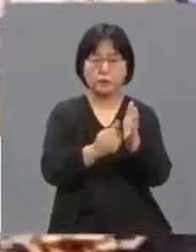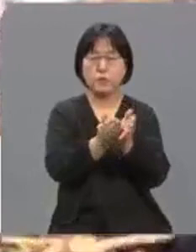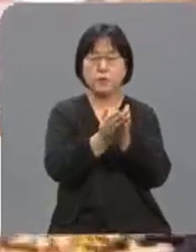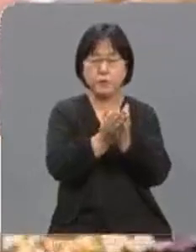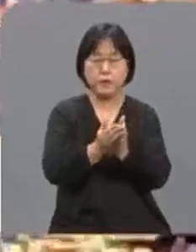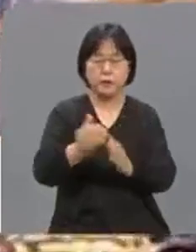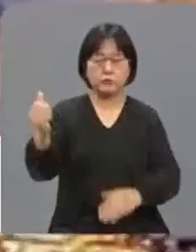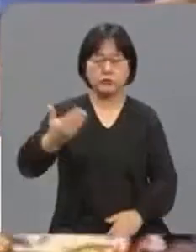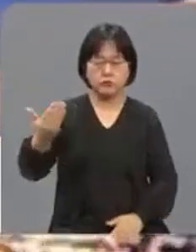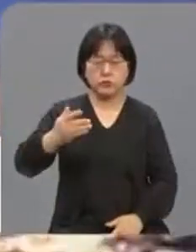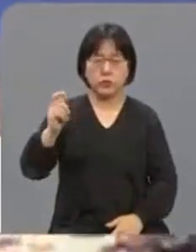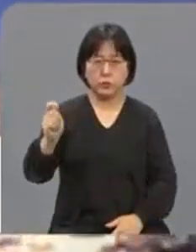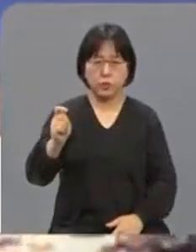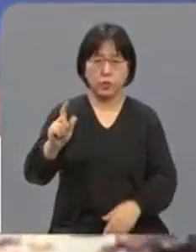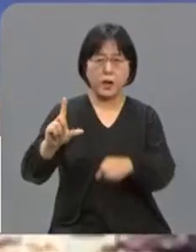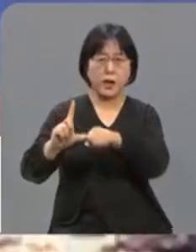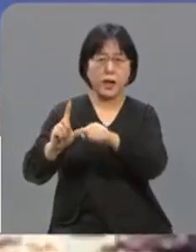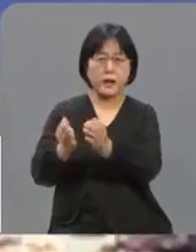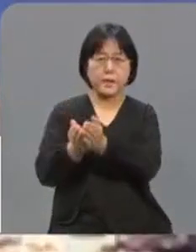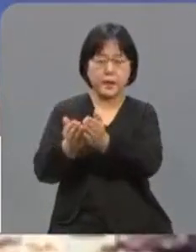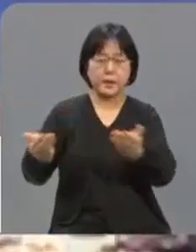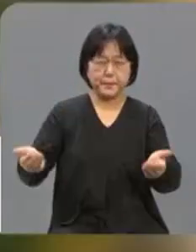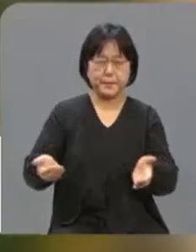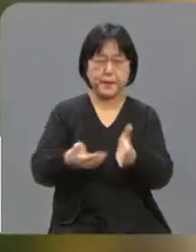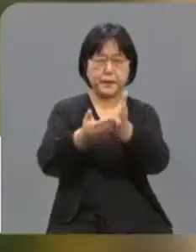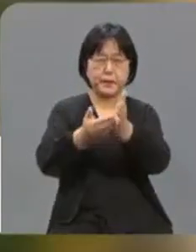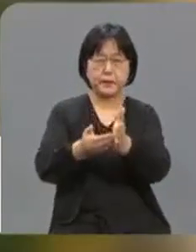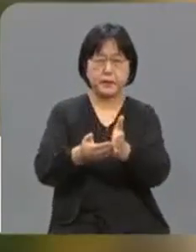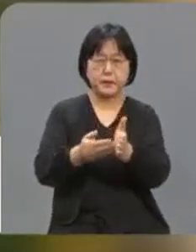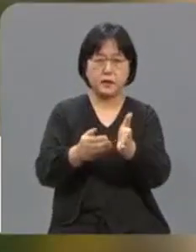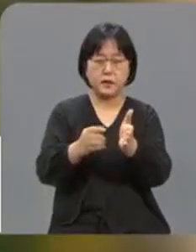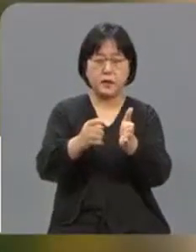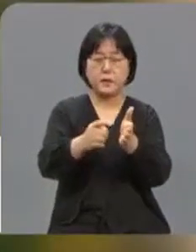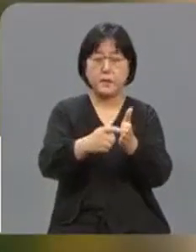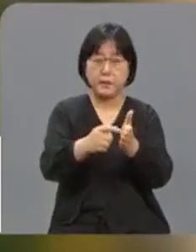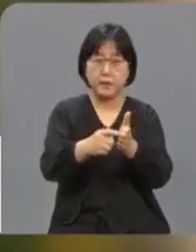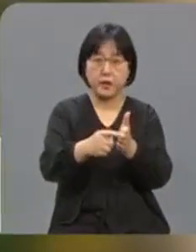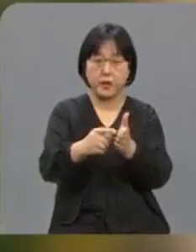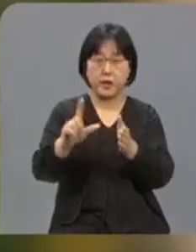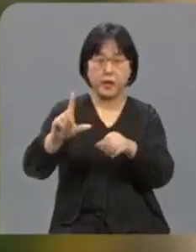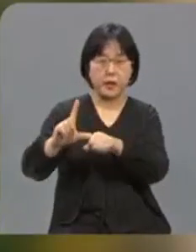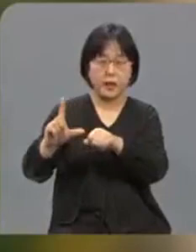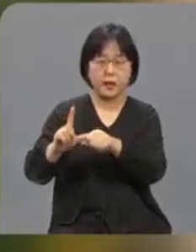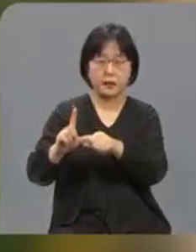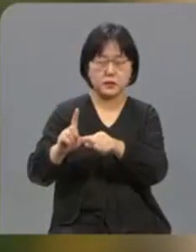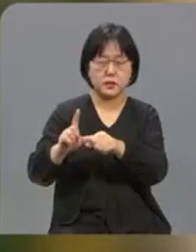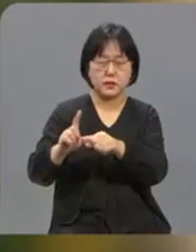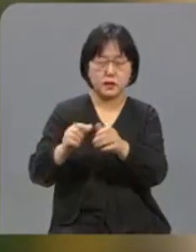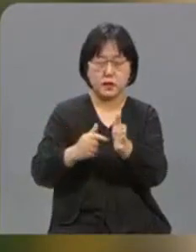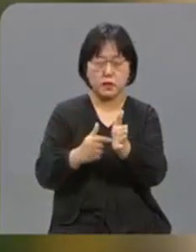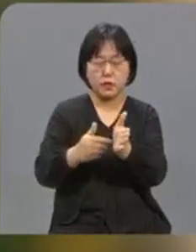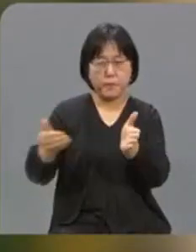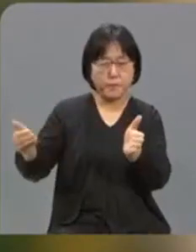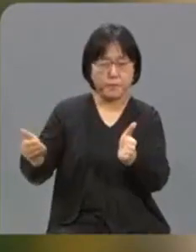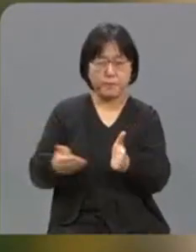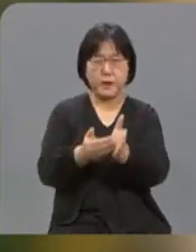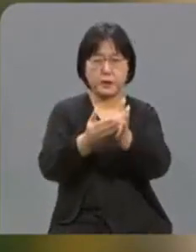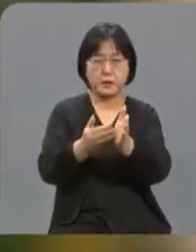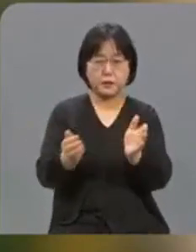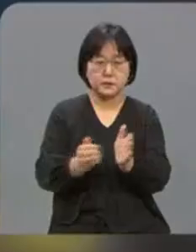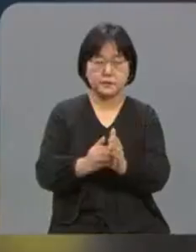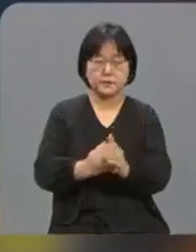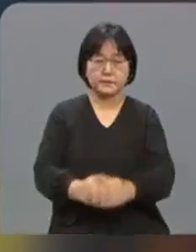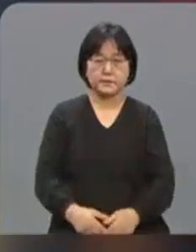화물선과 9,000톤급 LNG 운반선이 충돌했습니다. 화물선 뱃머리와 LNG 운반선의 오른쪽 옆면이 서로 부딪힌